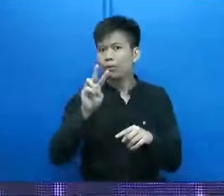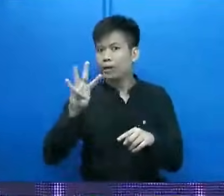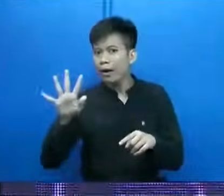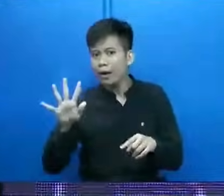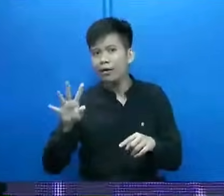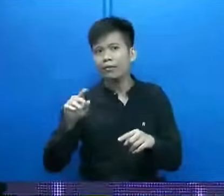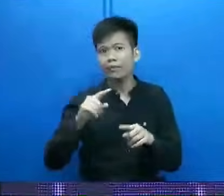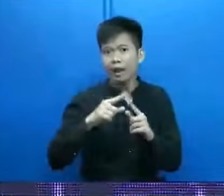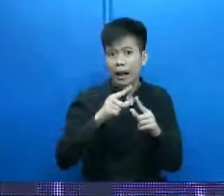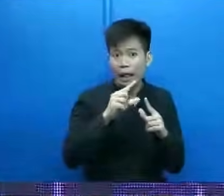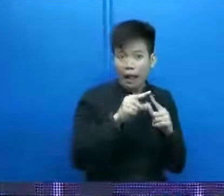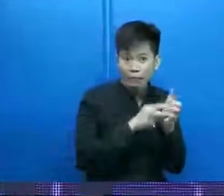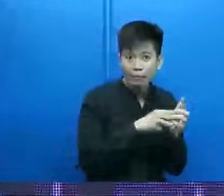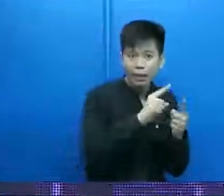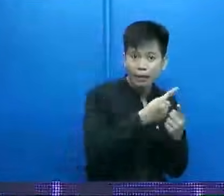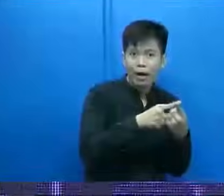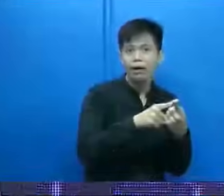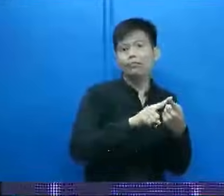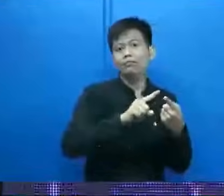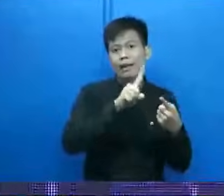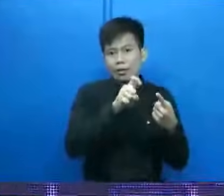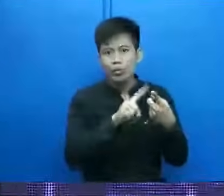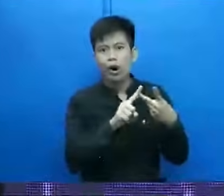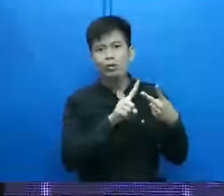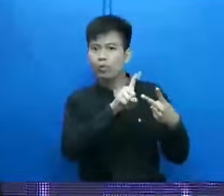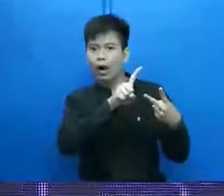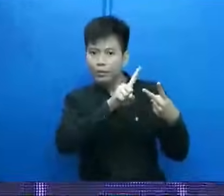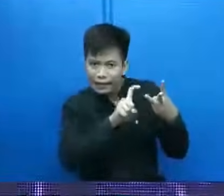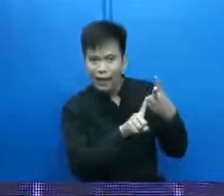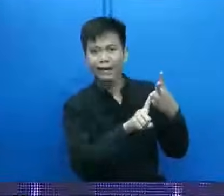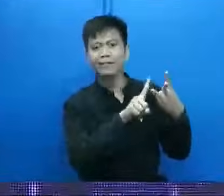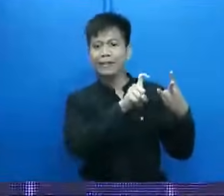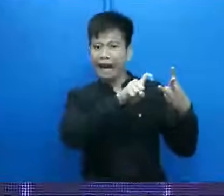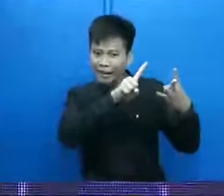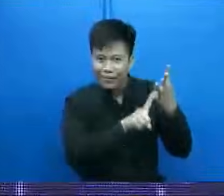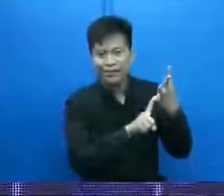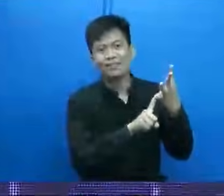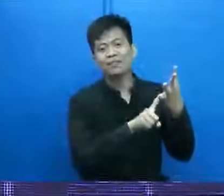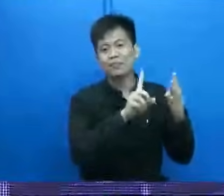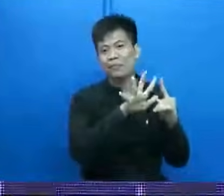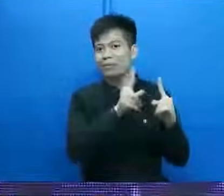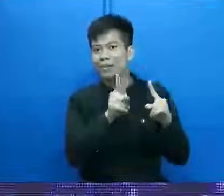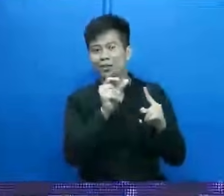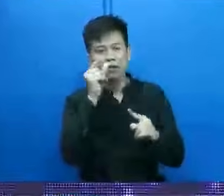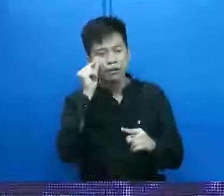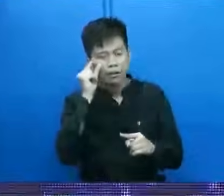2.45. Alarm pertama, matikan alarm kedua. Alarm kedua, matikan alarm ketiga. Alarm ketiga, 15 menit untuk